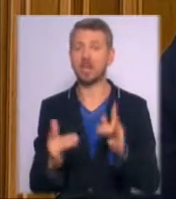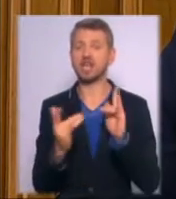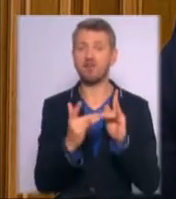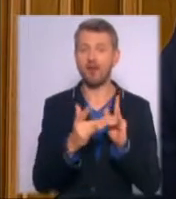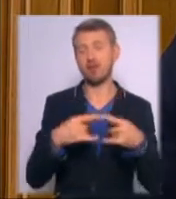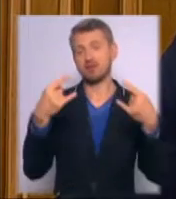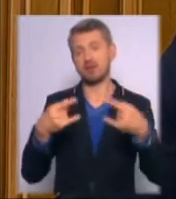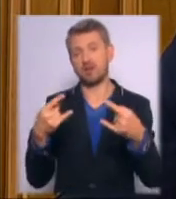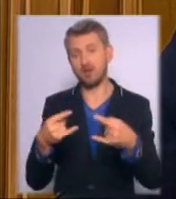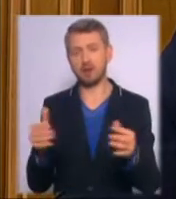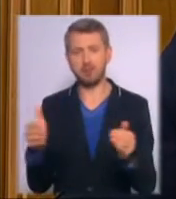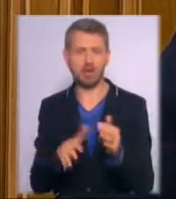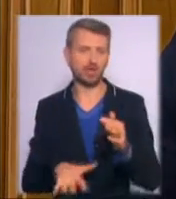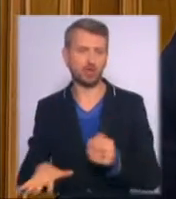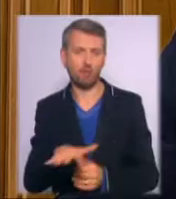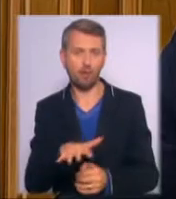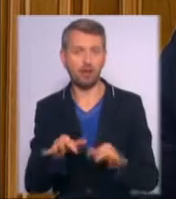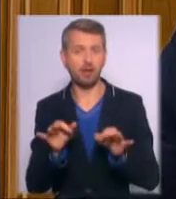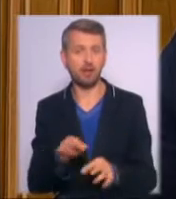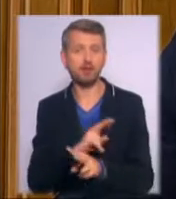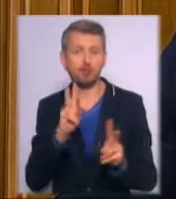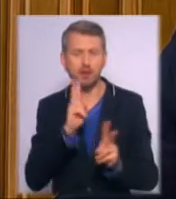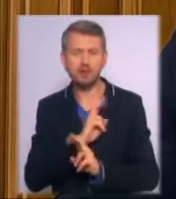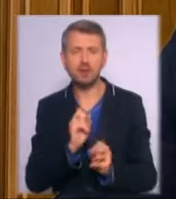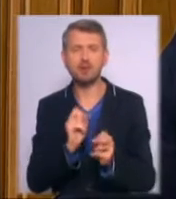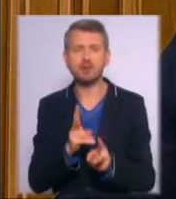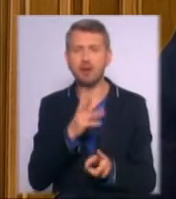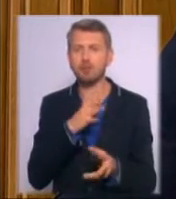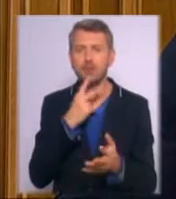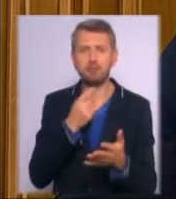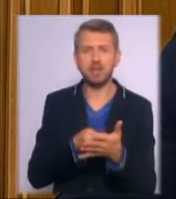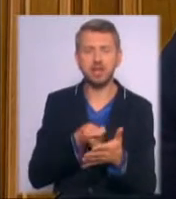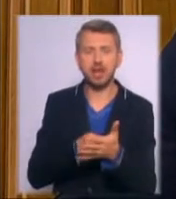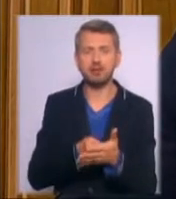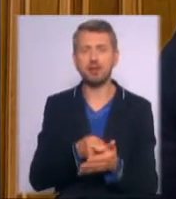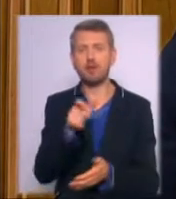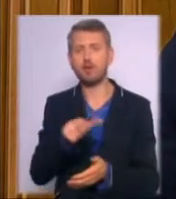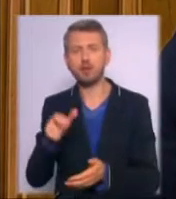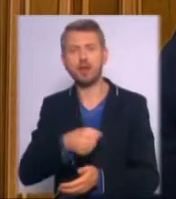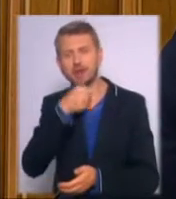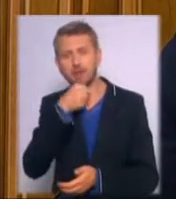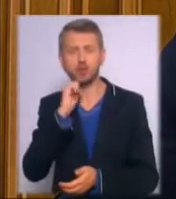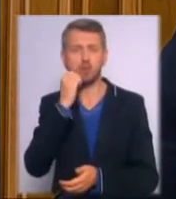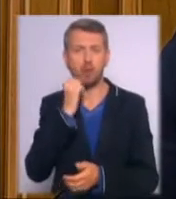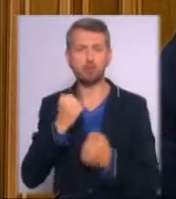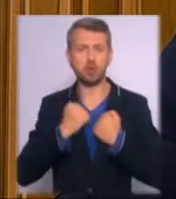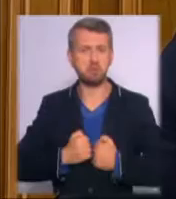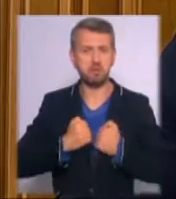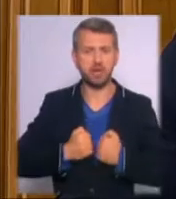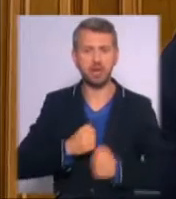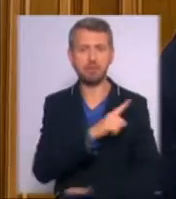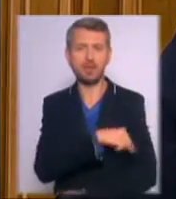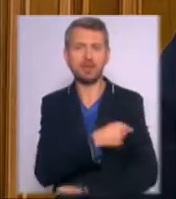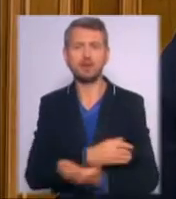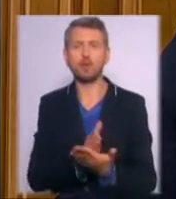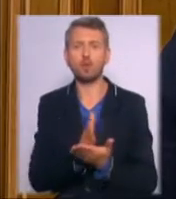телевізор, маленький дворик. Хоча на самом деле ніхто не знає, як там осуществлялось питання, як людей, дедушек, бабушек мили, медицинські услуги